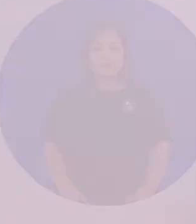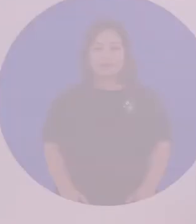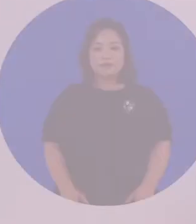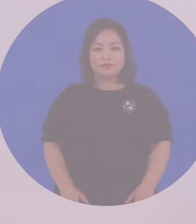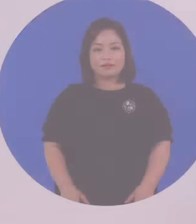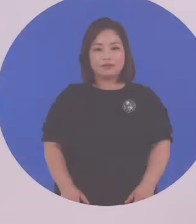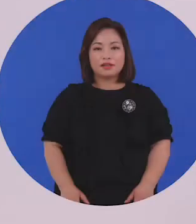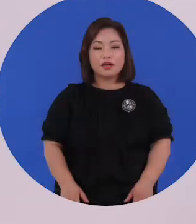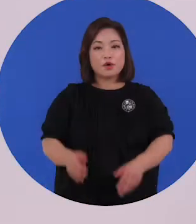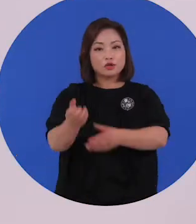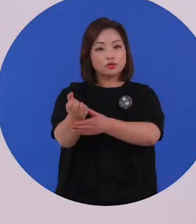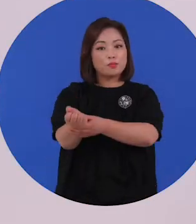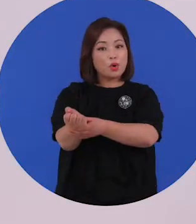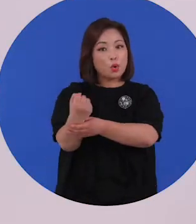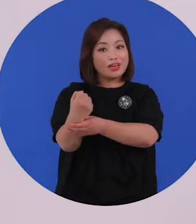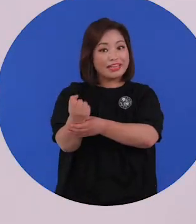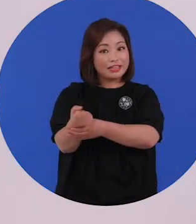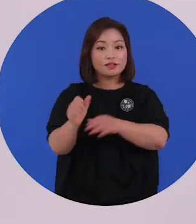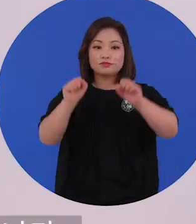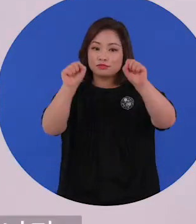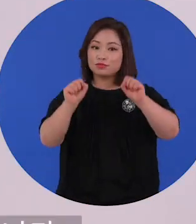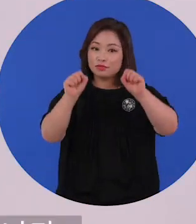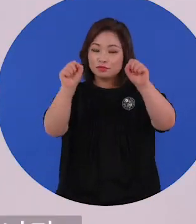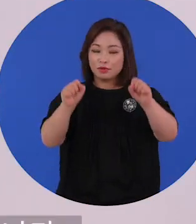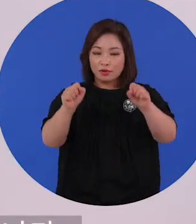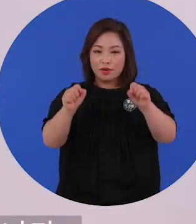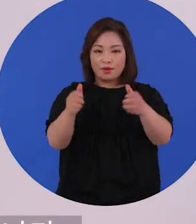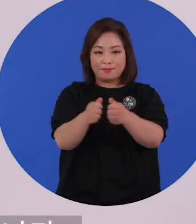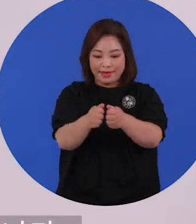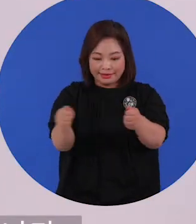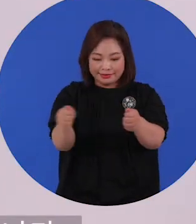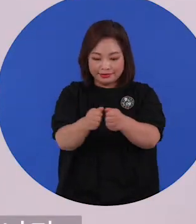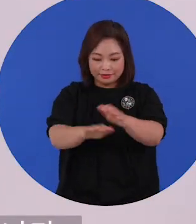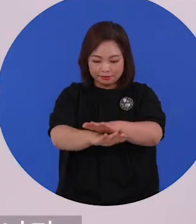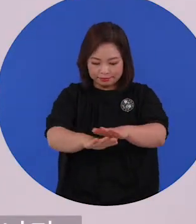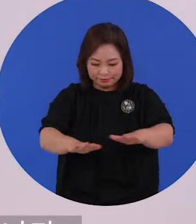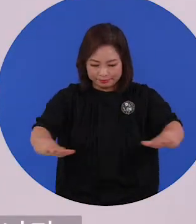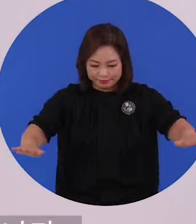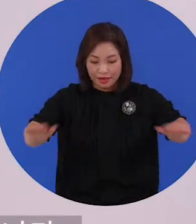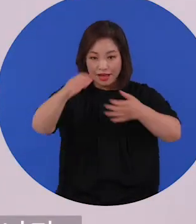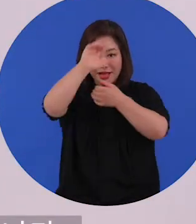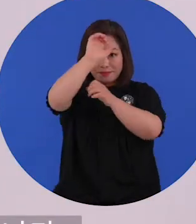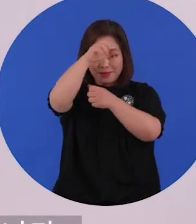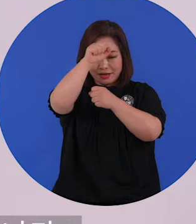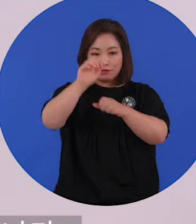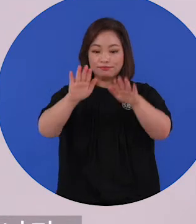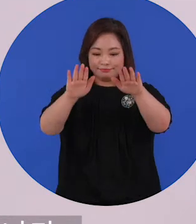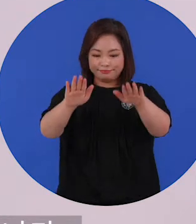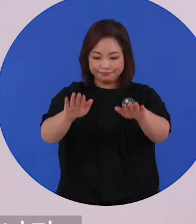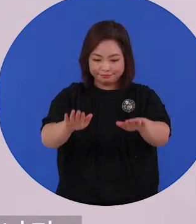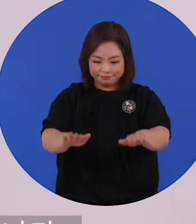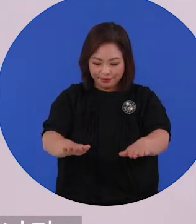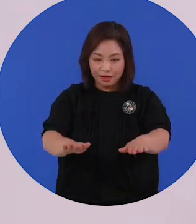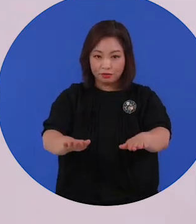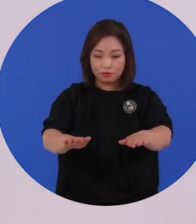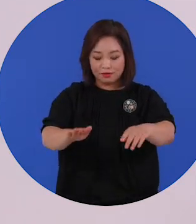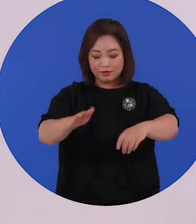이번 동작은 손목 올리기입니다. 밴드를 발로 고정시킨 후 밴드의 한쪽 끝을 손으로